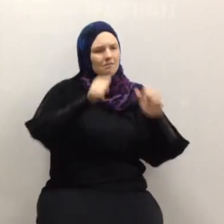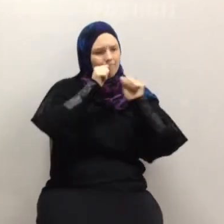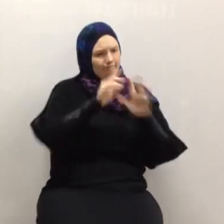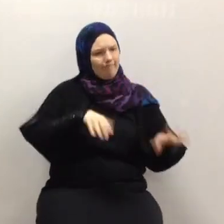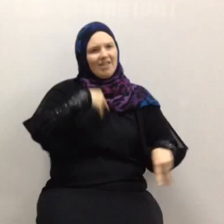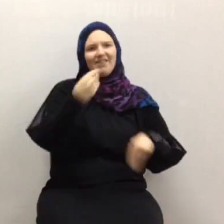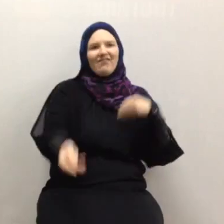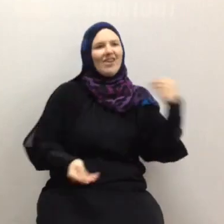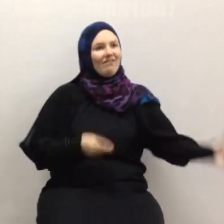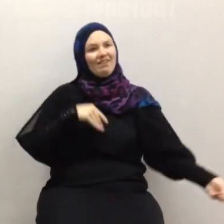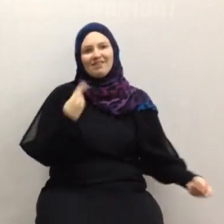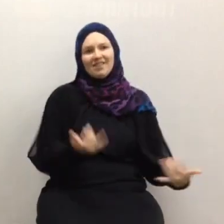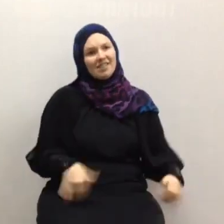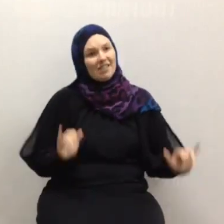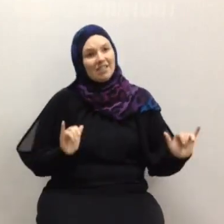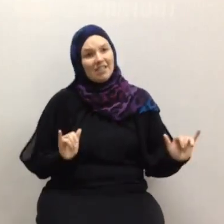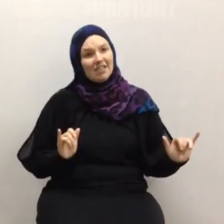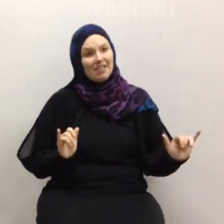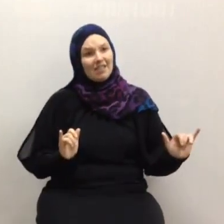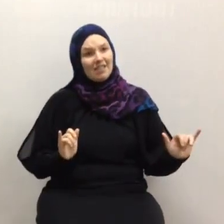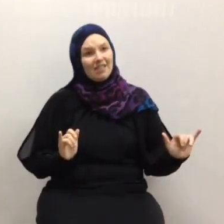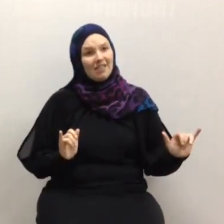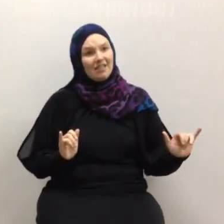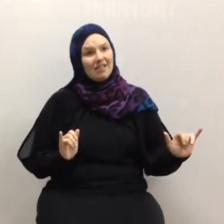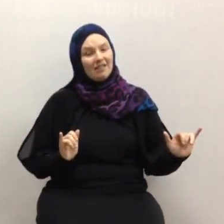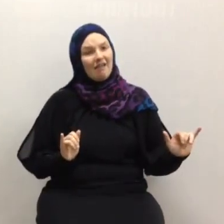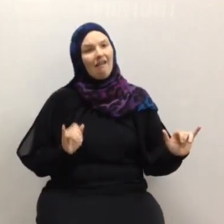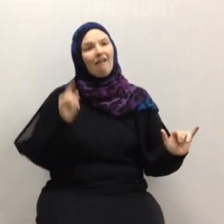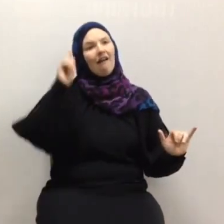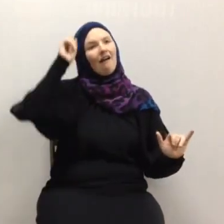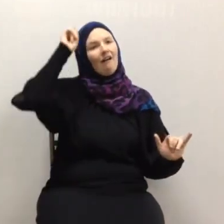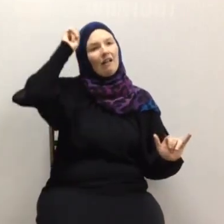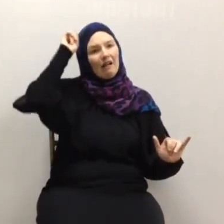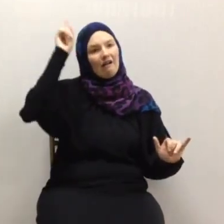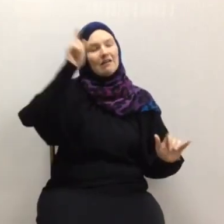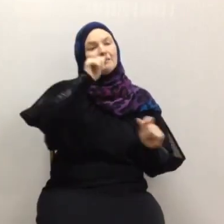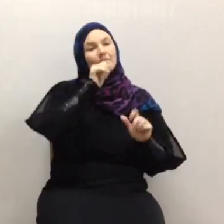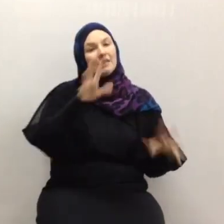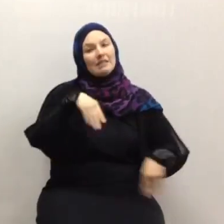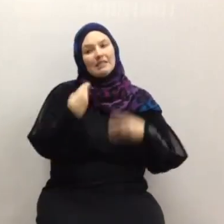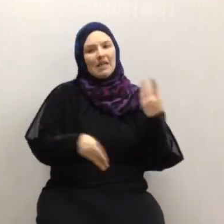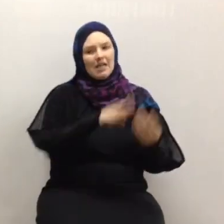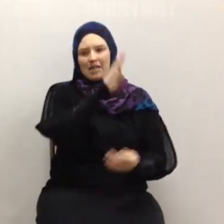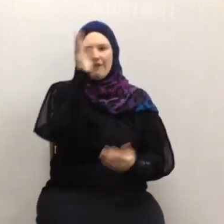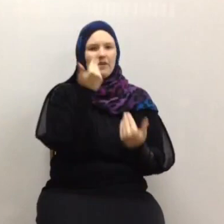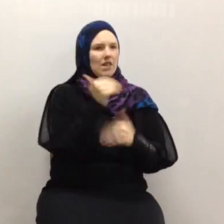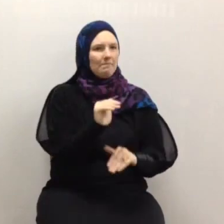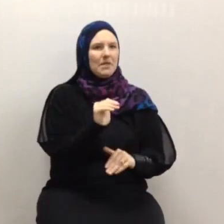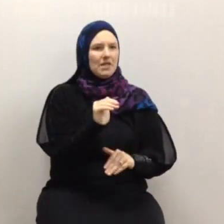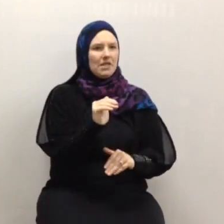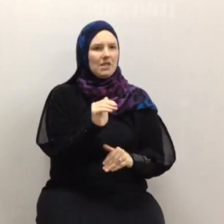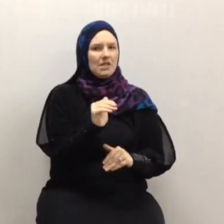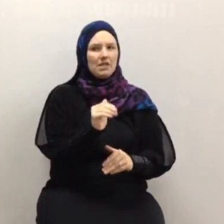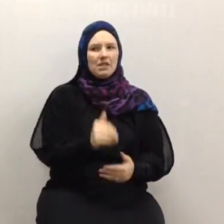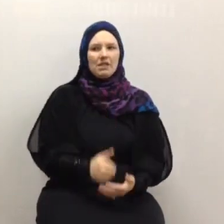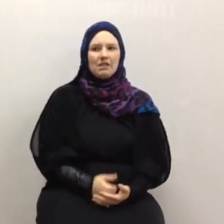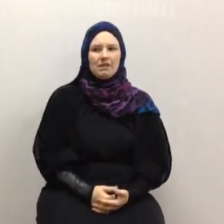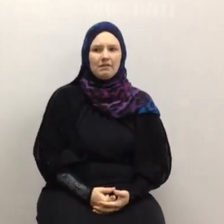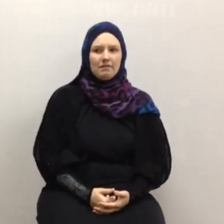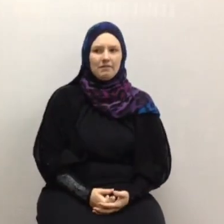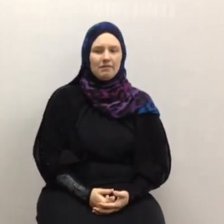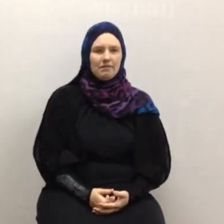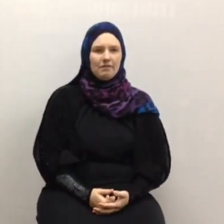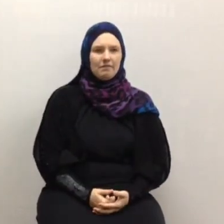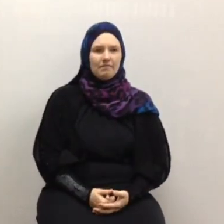And Allah's bounties are never limited. وَمَا كَانَ عَطَاءُ رَبِّكَ مَحْظُورًا. There is no one that can